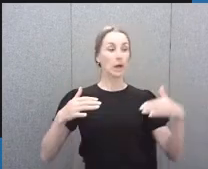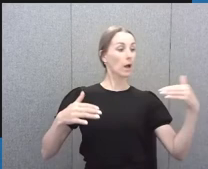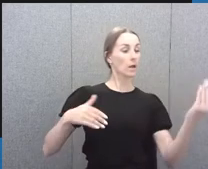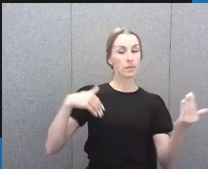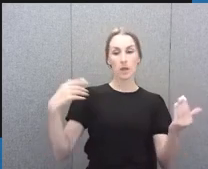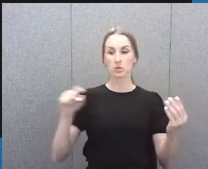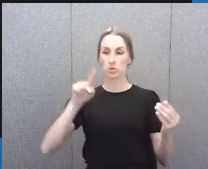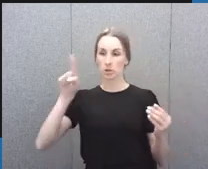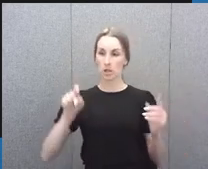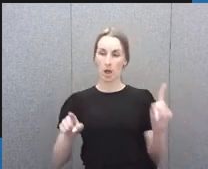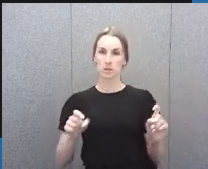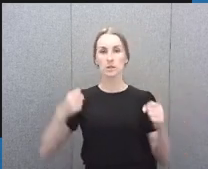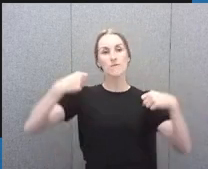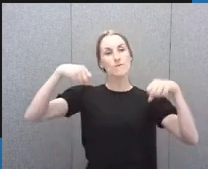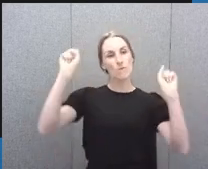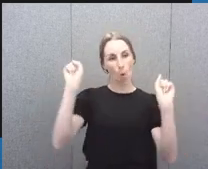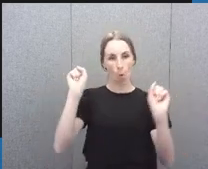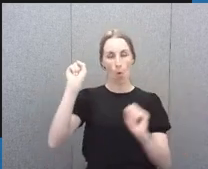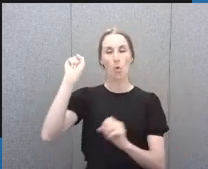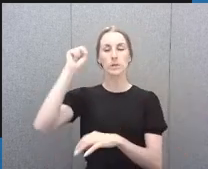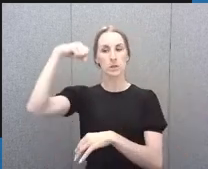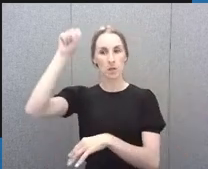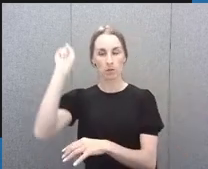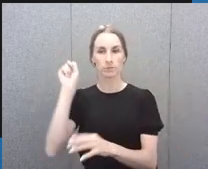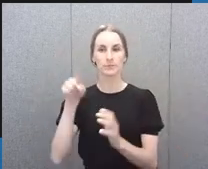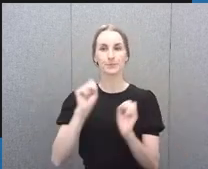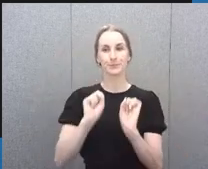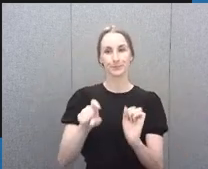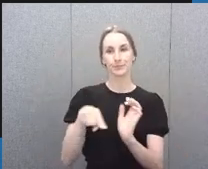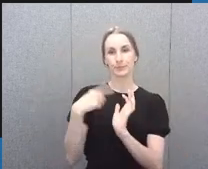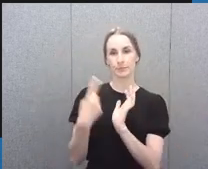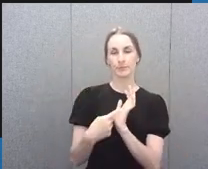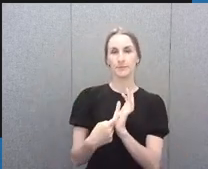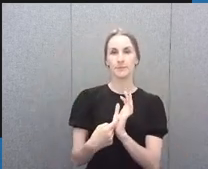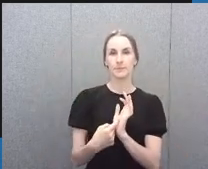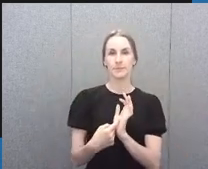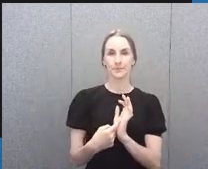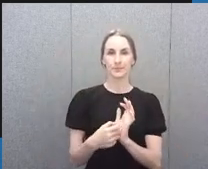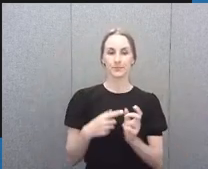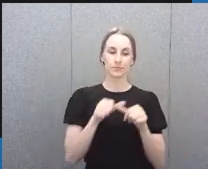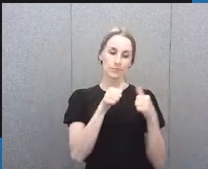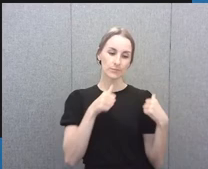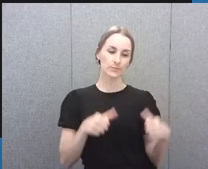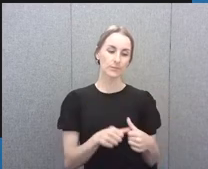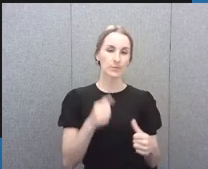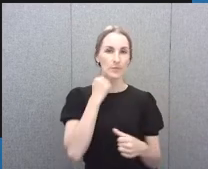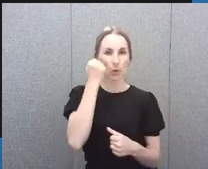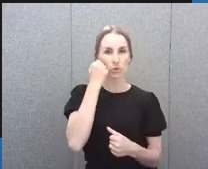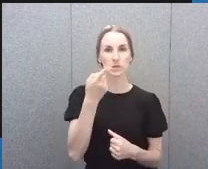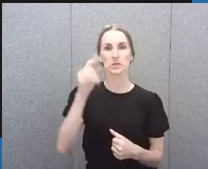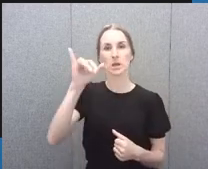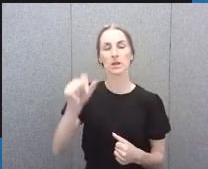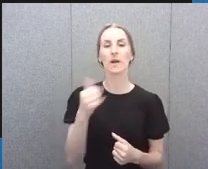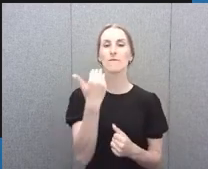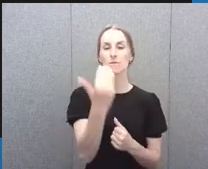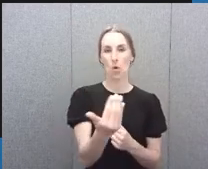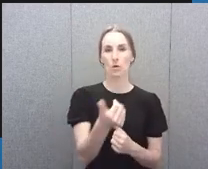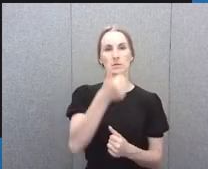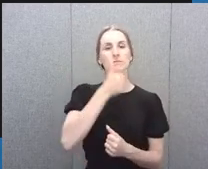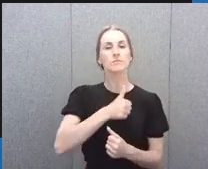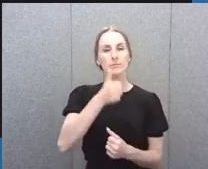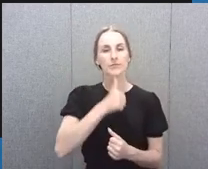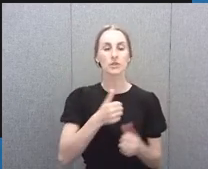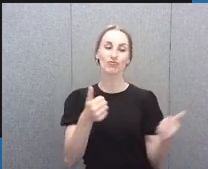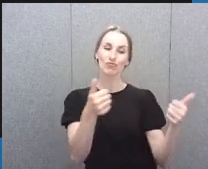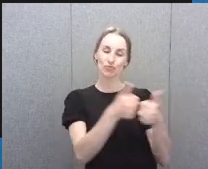стороны говорю не про то, что это правая или левая сторона, это вопрос о обороне демократии. Большое спасибо, Даля, за то, что